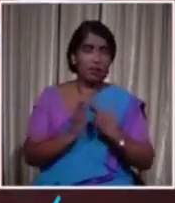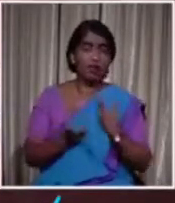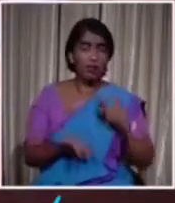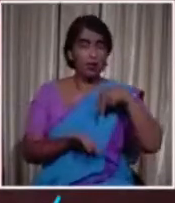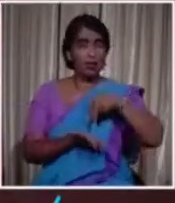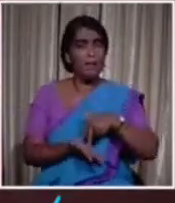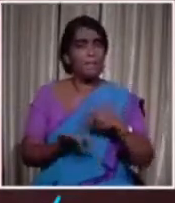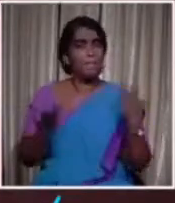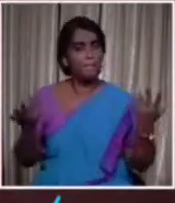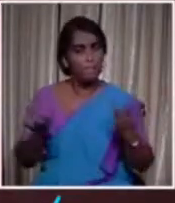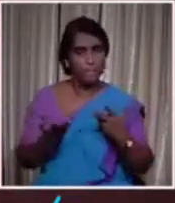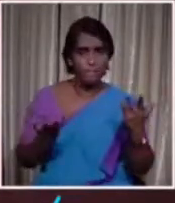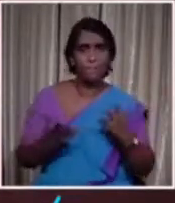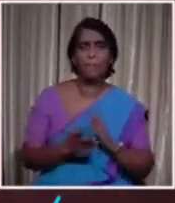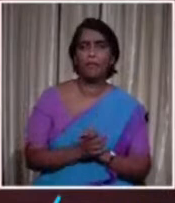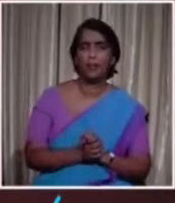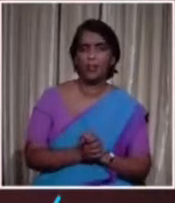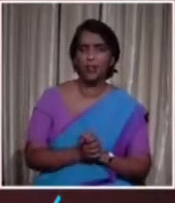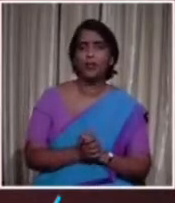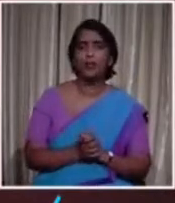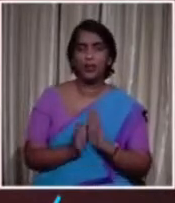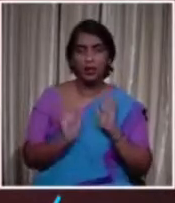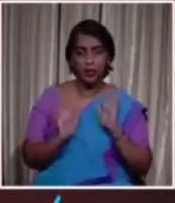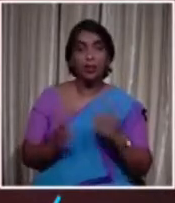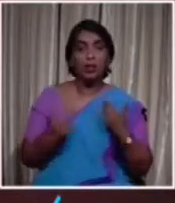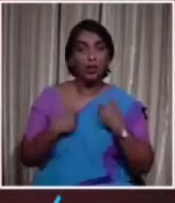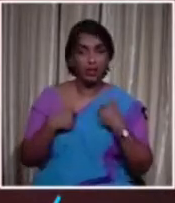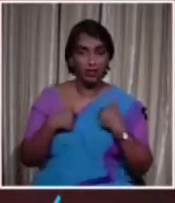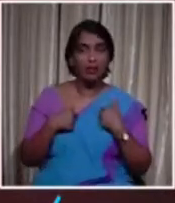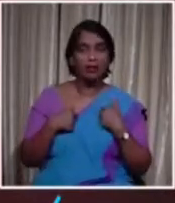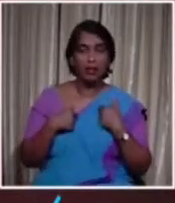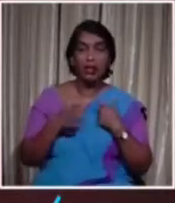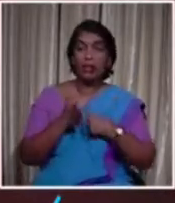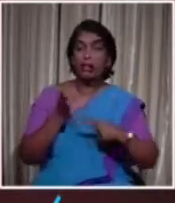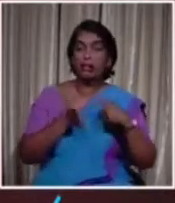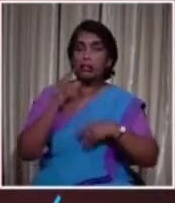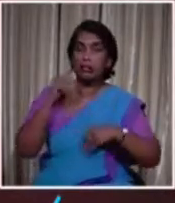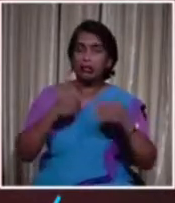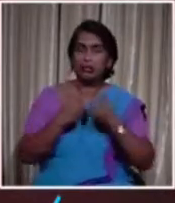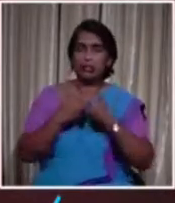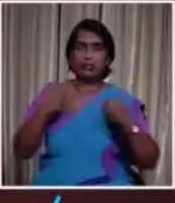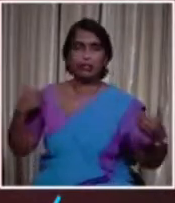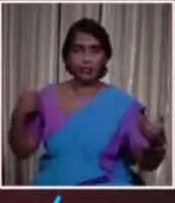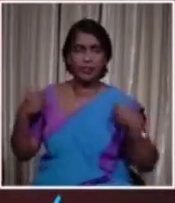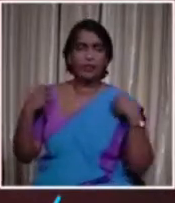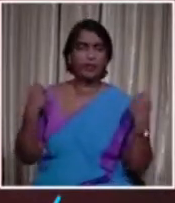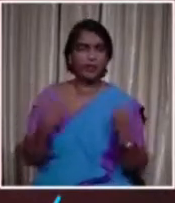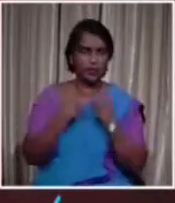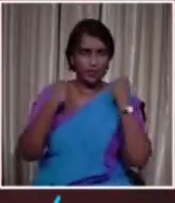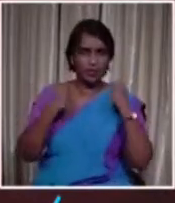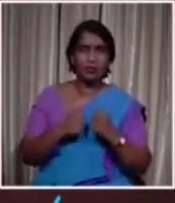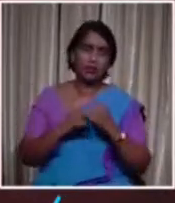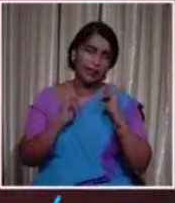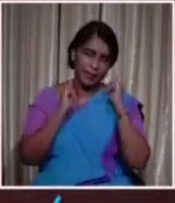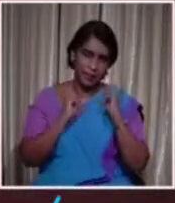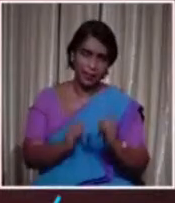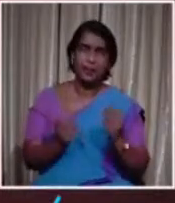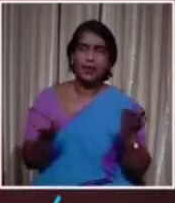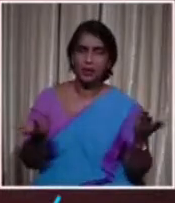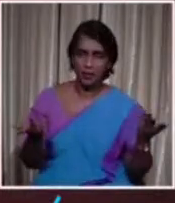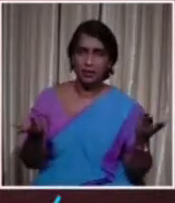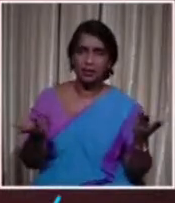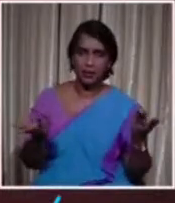ඉන්න විදියක් නැහැ. ඒත් අපි තාම කරන්නේ දේශපාලන වශයෙන් බෙදීලා සටන් කරන එක. මොන තරම් කැතයිද ගරු